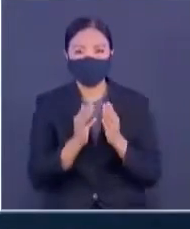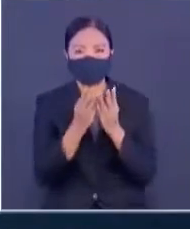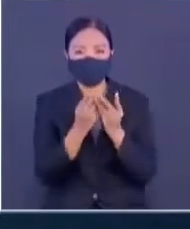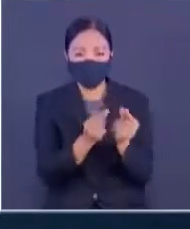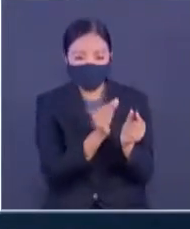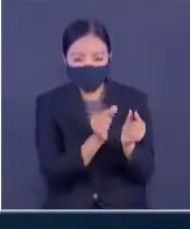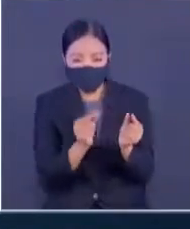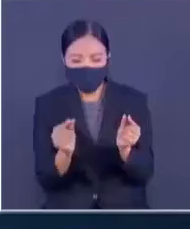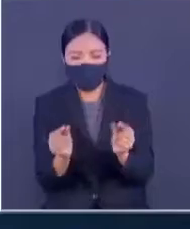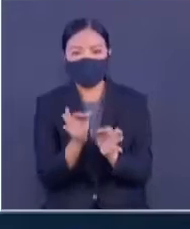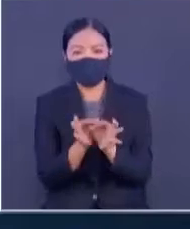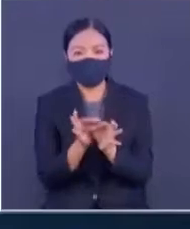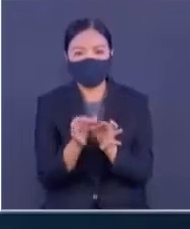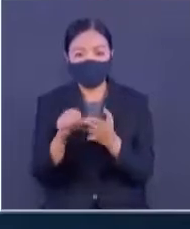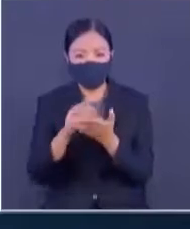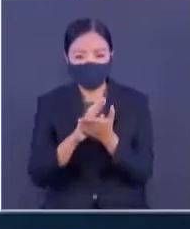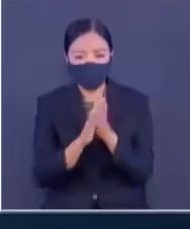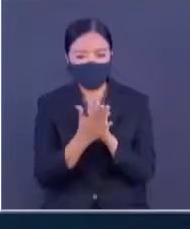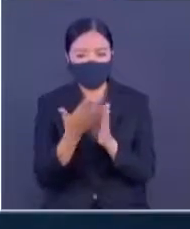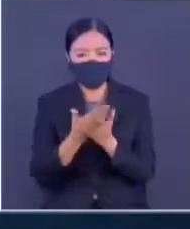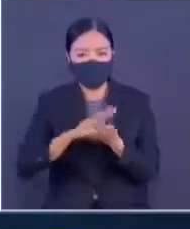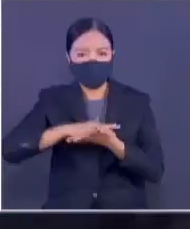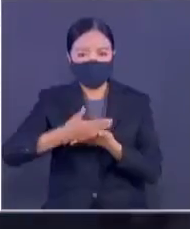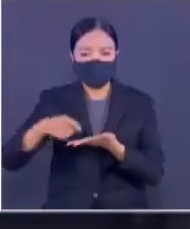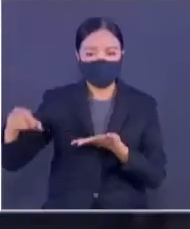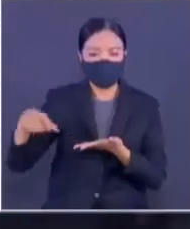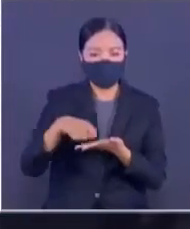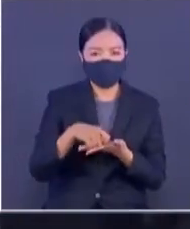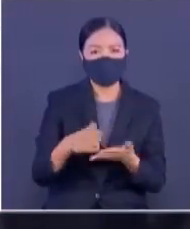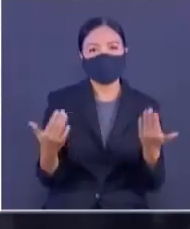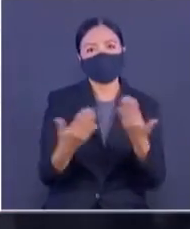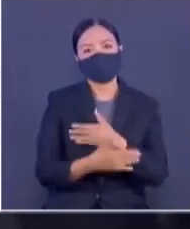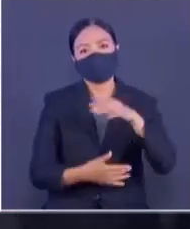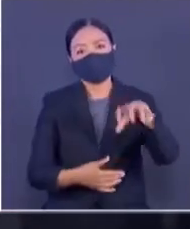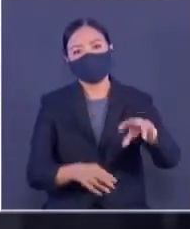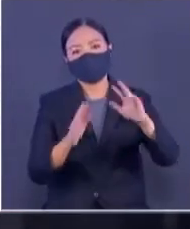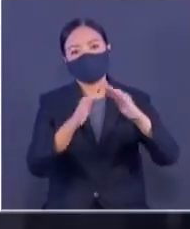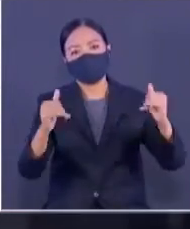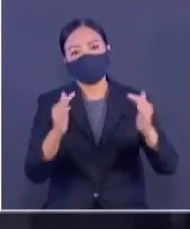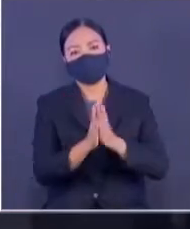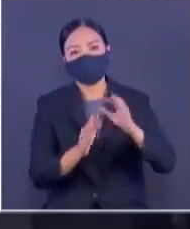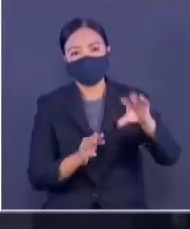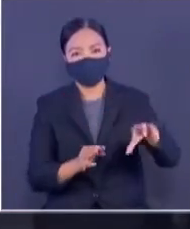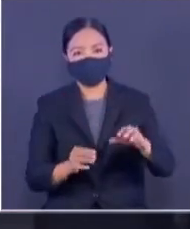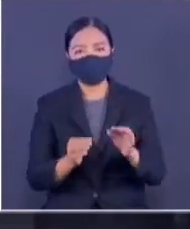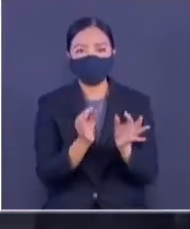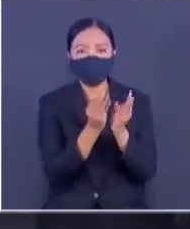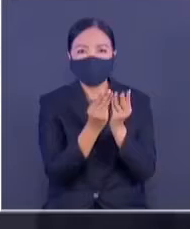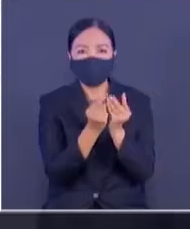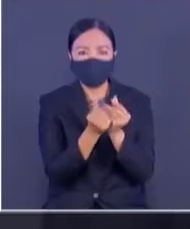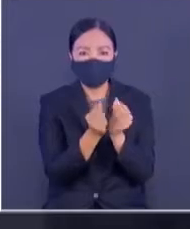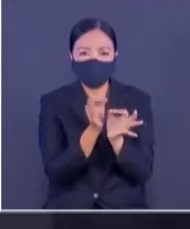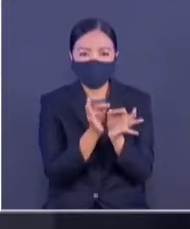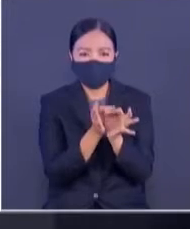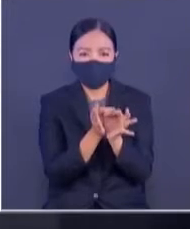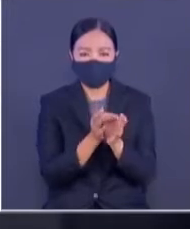ขที่บัญชีเพื่อรับเงินบริจาคแทนวัดนะครับนี่ต้องเตือนภัยกันนะครับเพราะว่าเหตุการณ์แบบนี้เกิดขึ้นได้ง่ายๆสำห